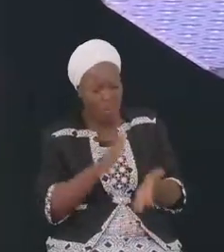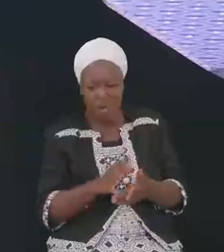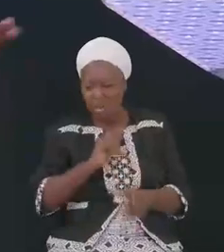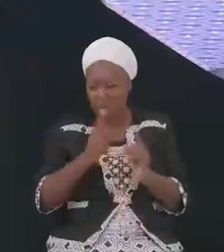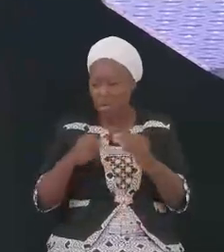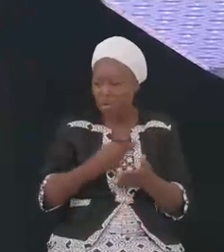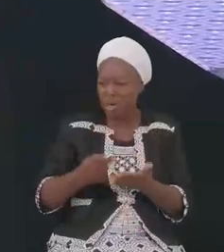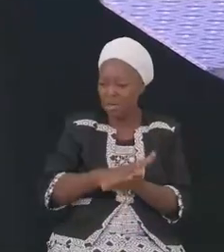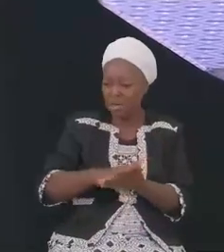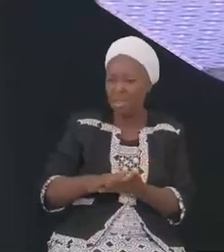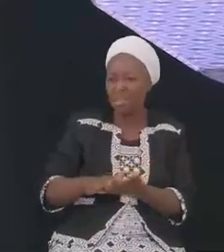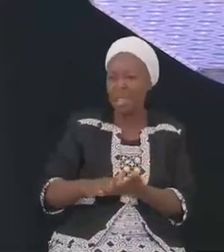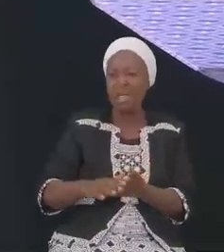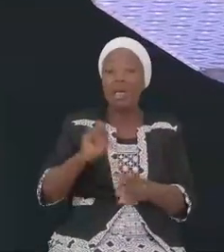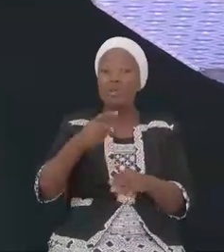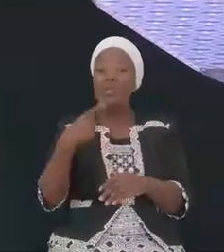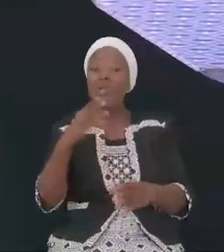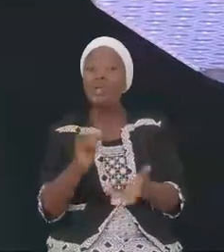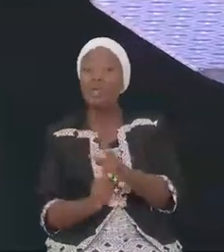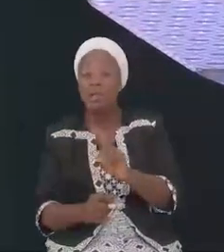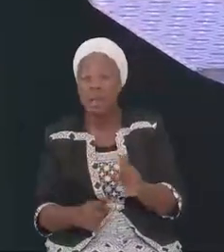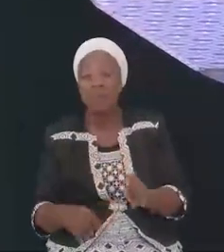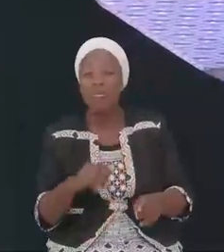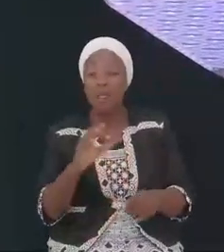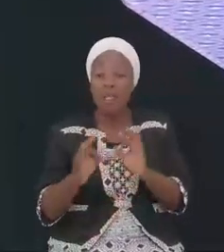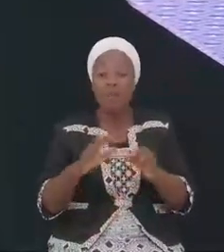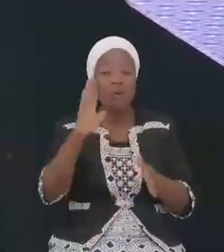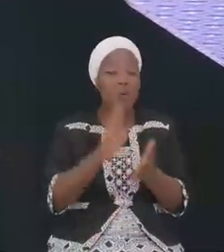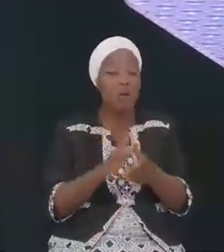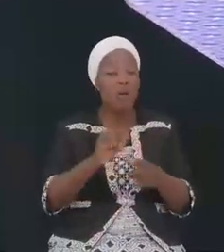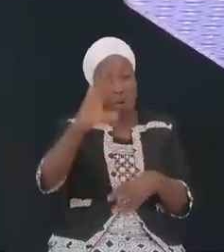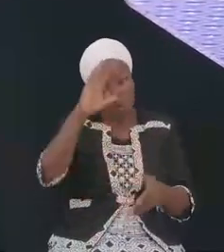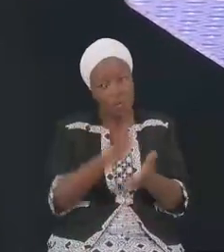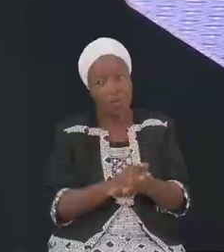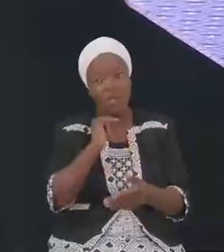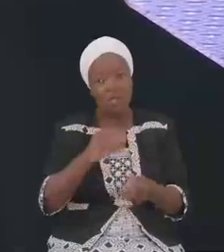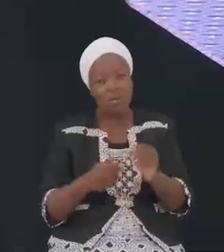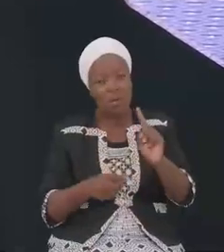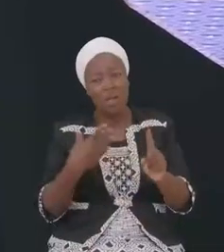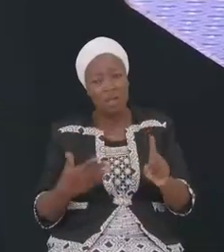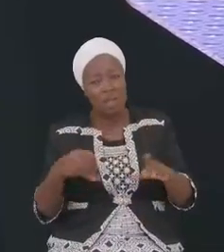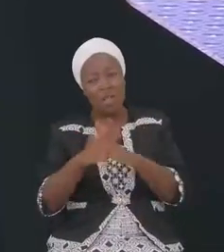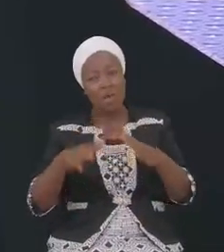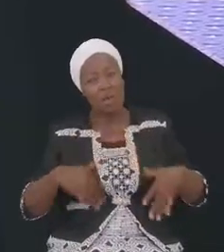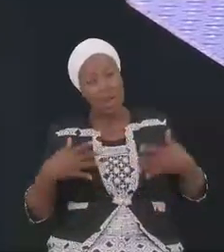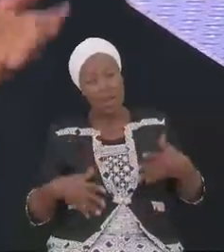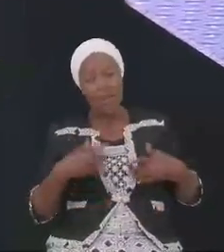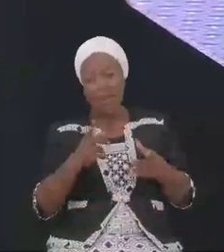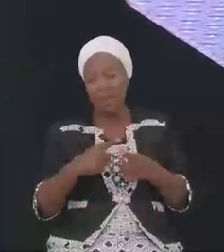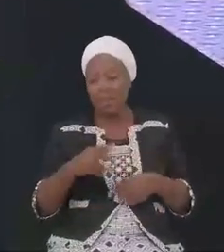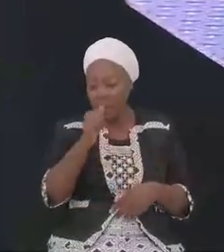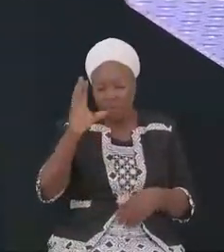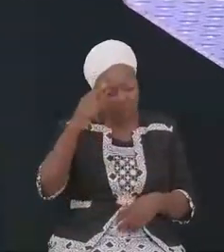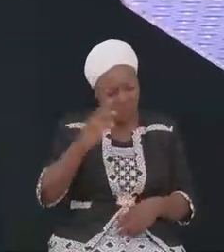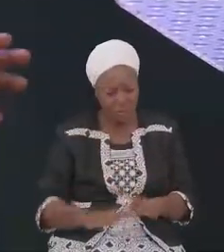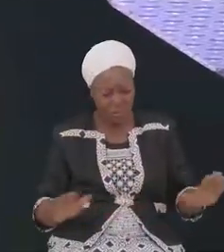de justice. Est-ce que tu peux dire que si la femme, le mari est le numéro un dans ta vie, moi, je cherche des enfants et